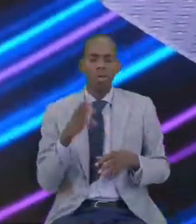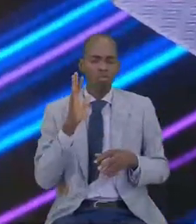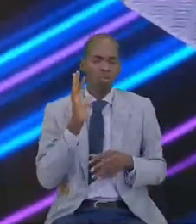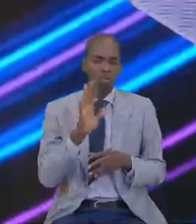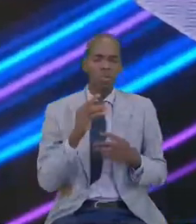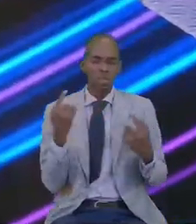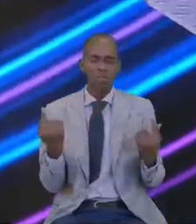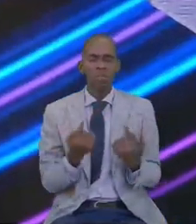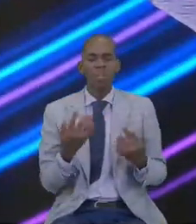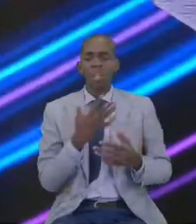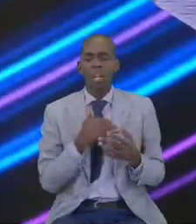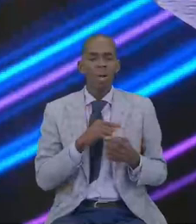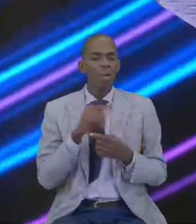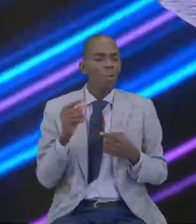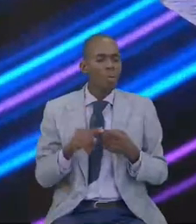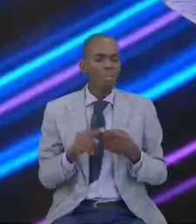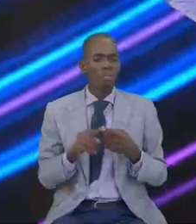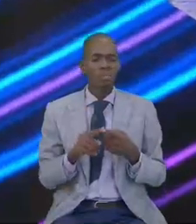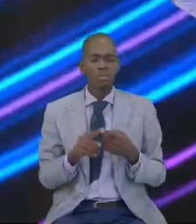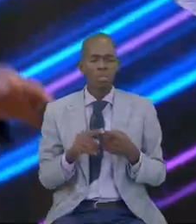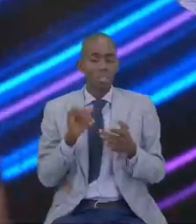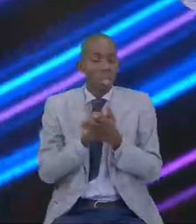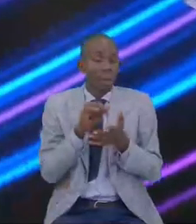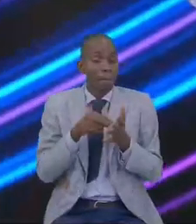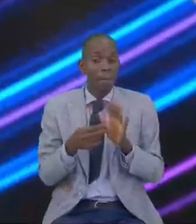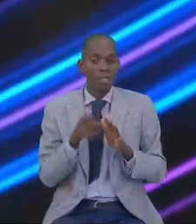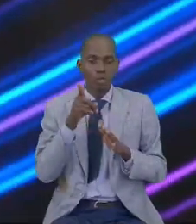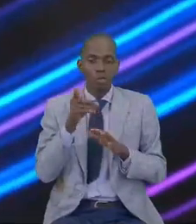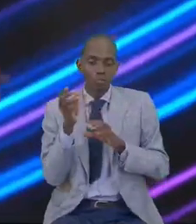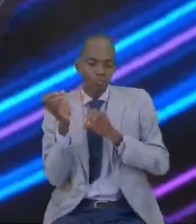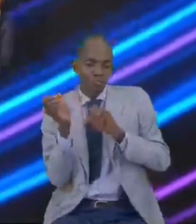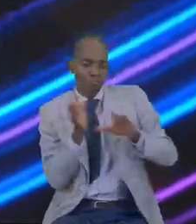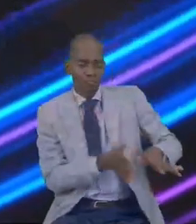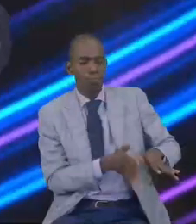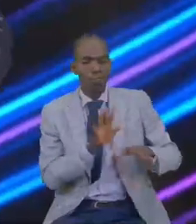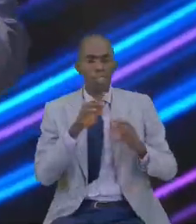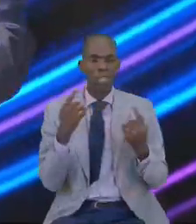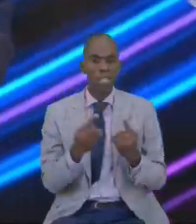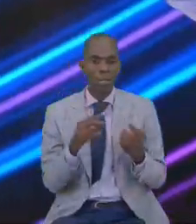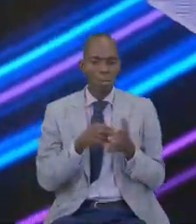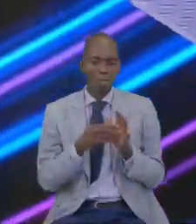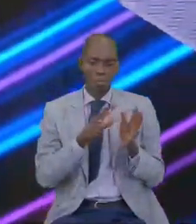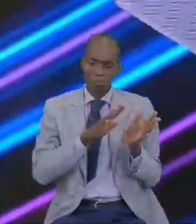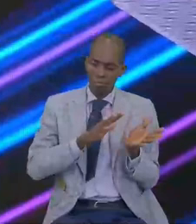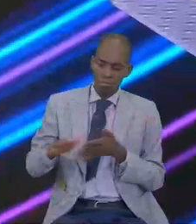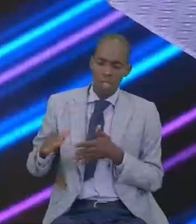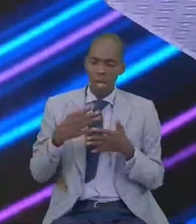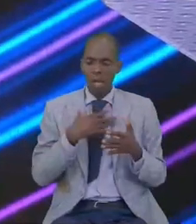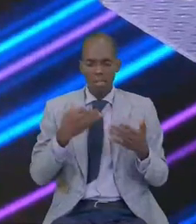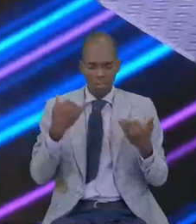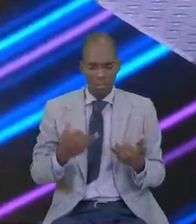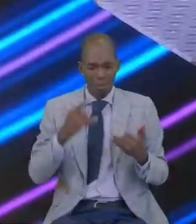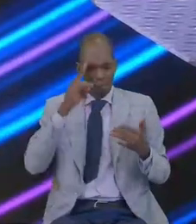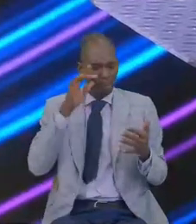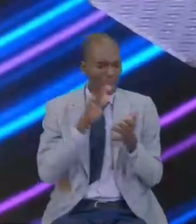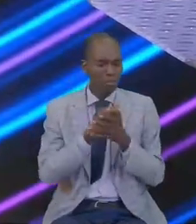tu t'éloignes, ça veut dire que tu te repens, ça veut dire que tu abandonnes tes péchés, ça veut dire que tu crois solidement au Seigneur de tout